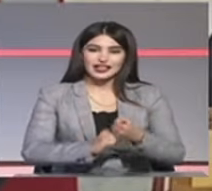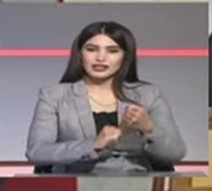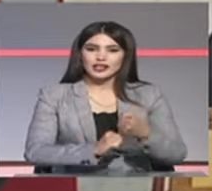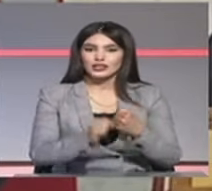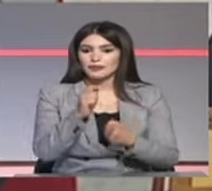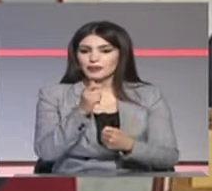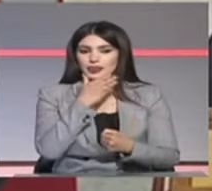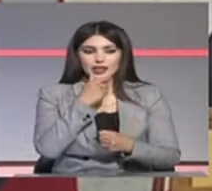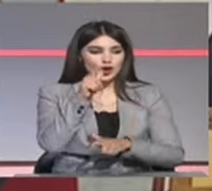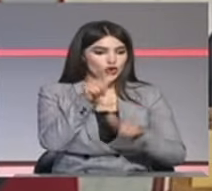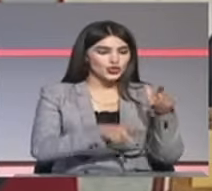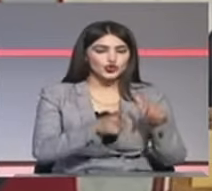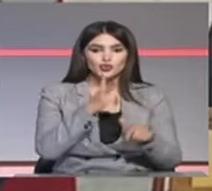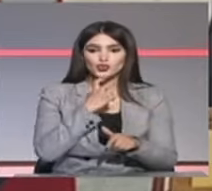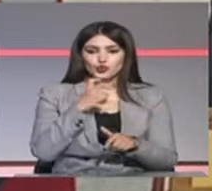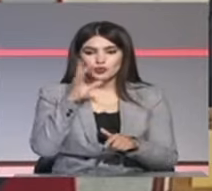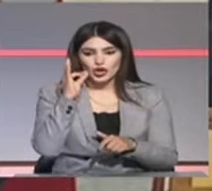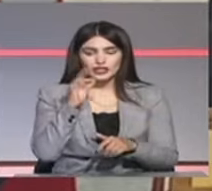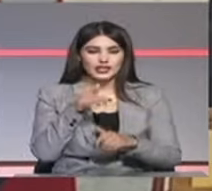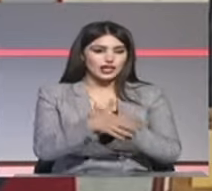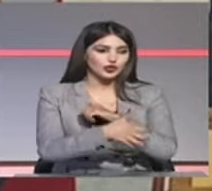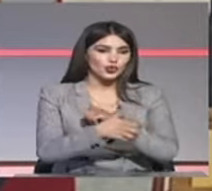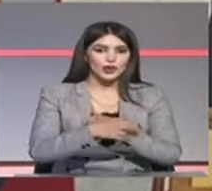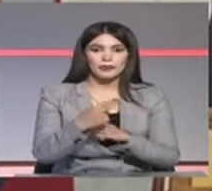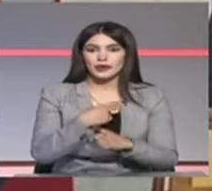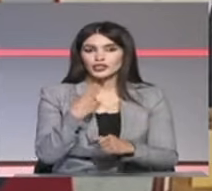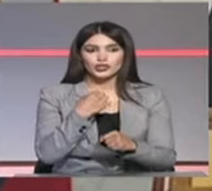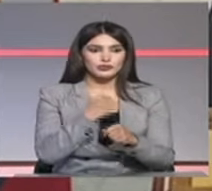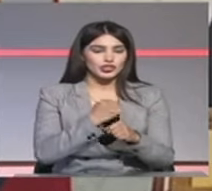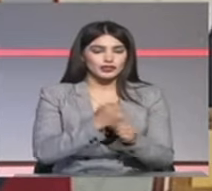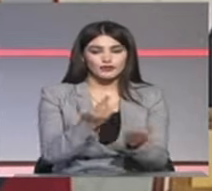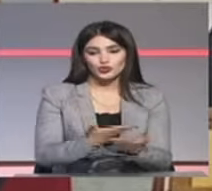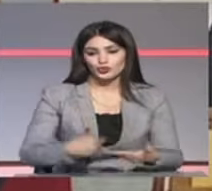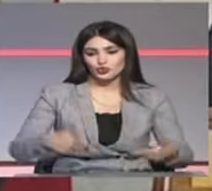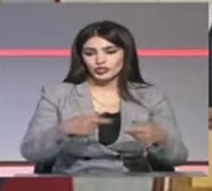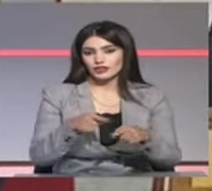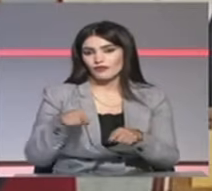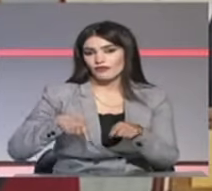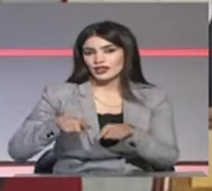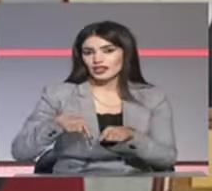ولا تنسى من نشاط خلال الفتره